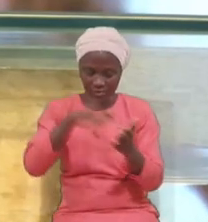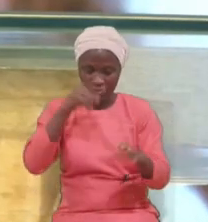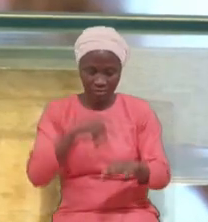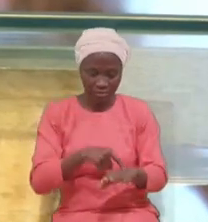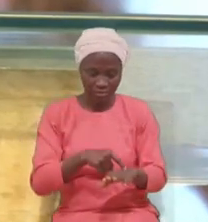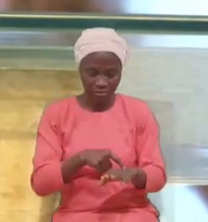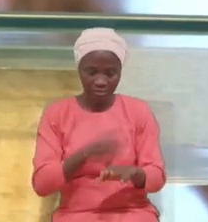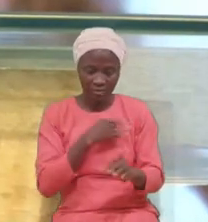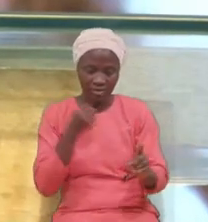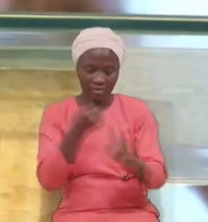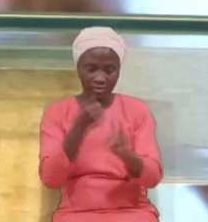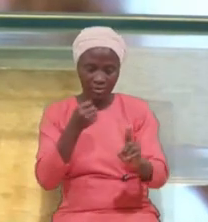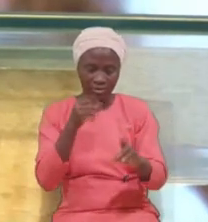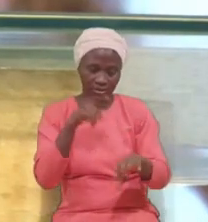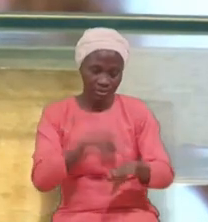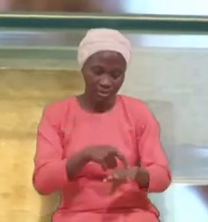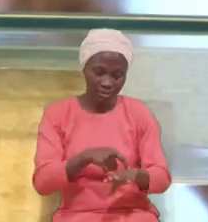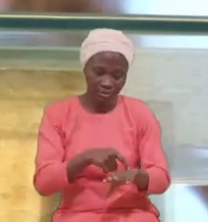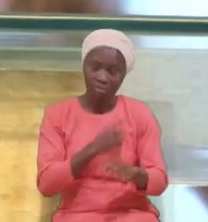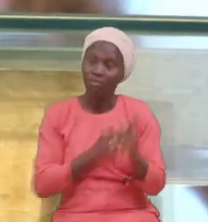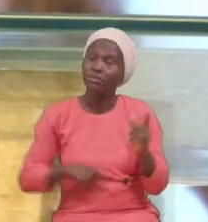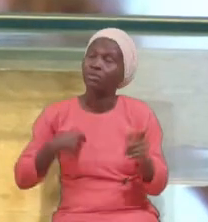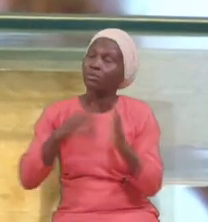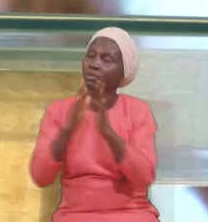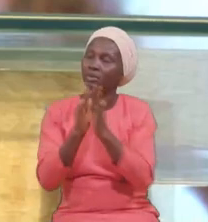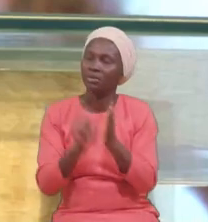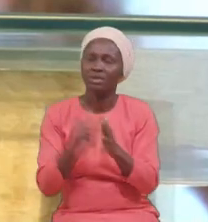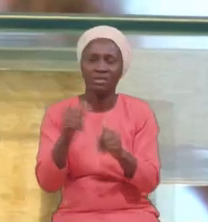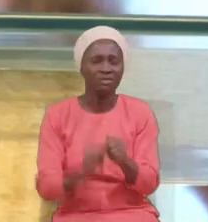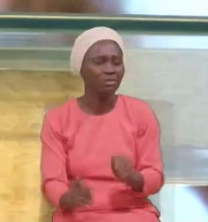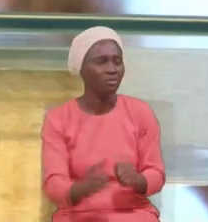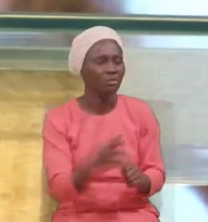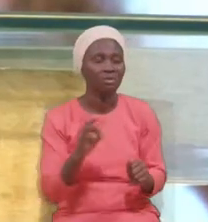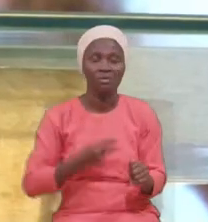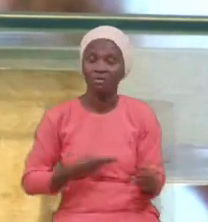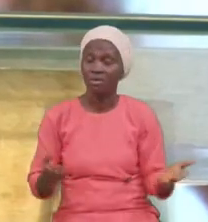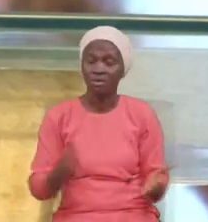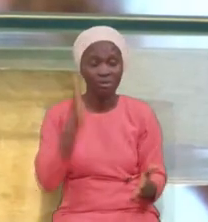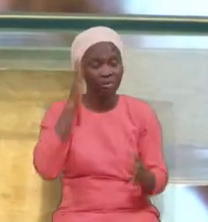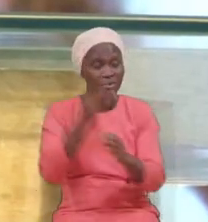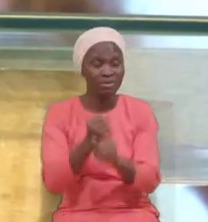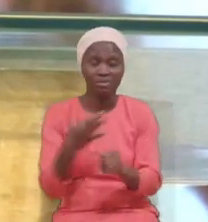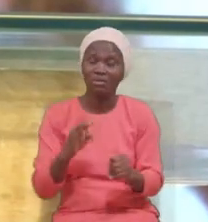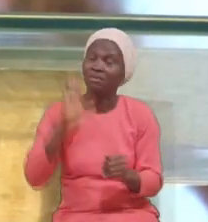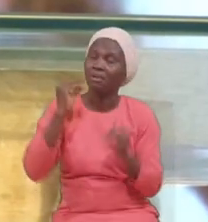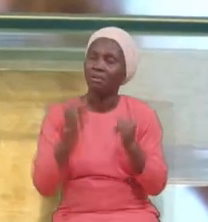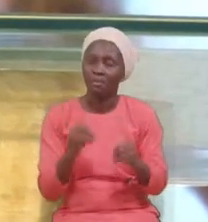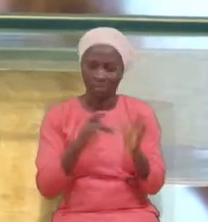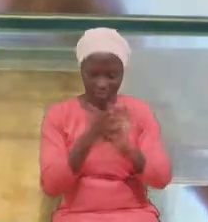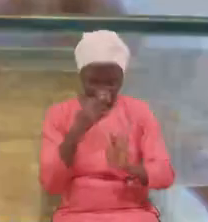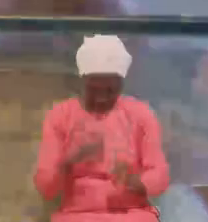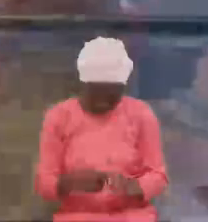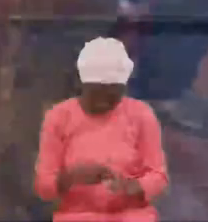d'étude, l'heure de communication. Nous prions que chacun de nous ici reçoive